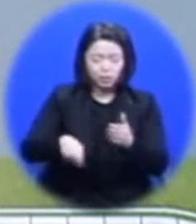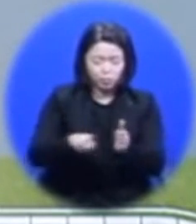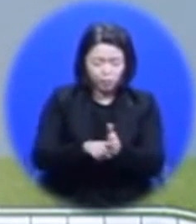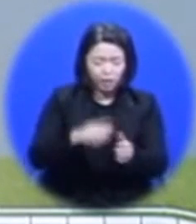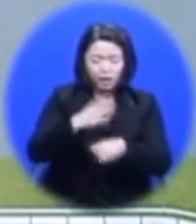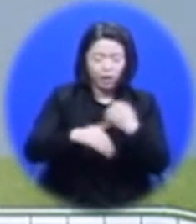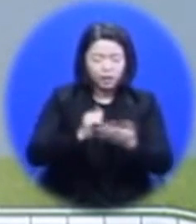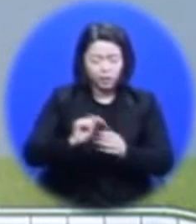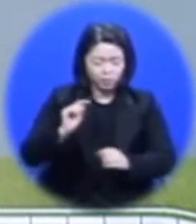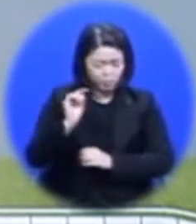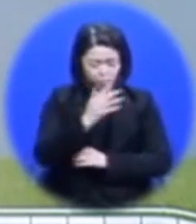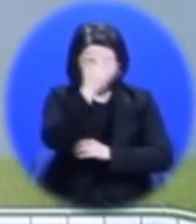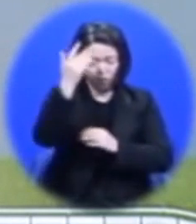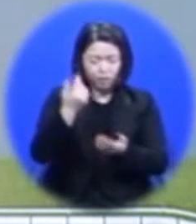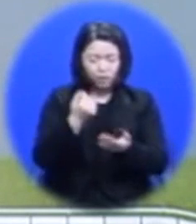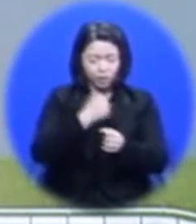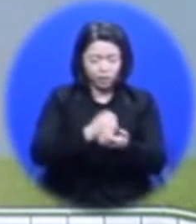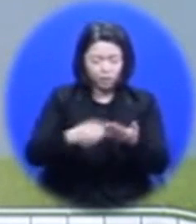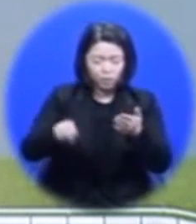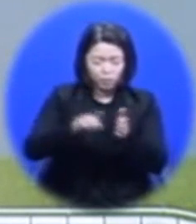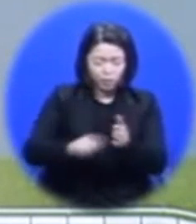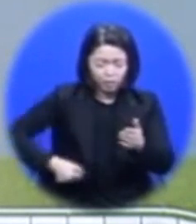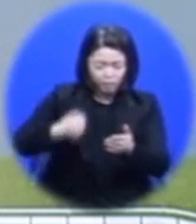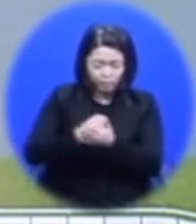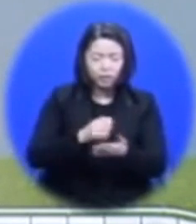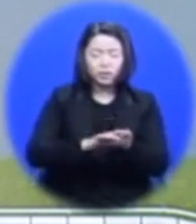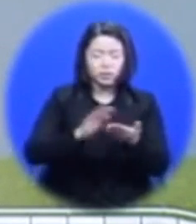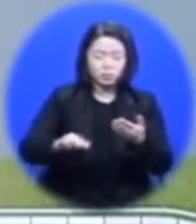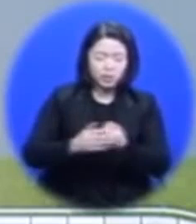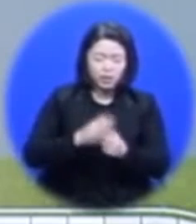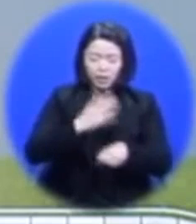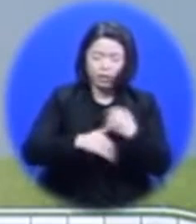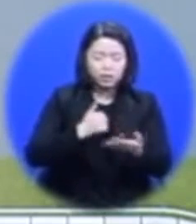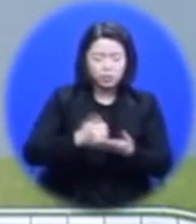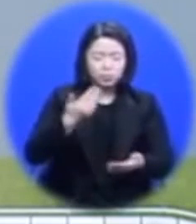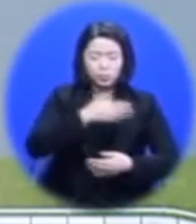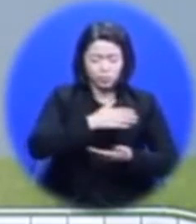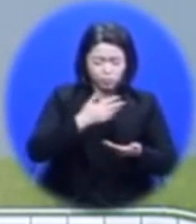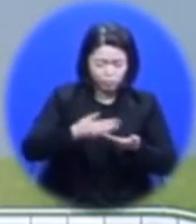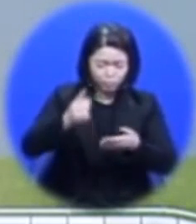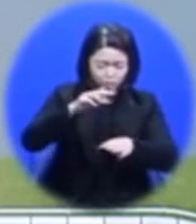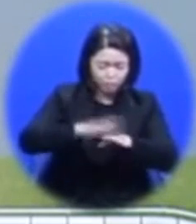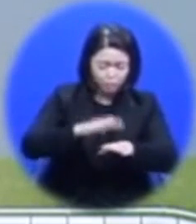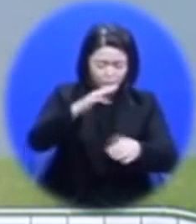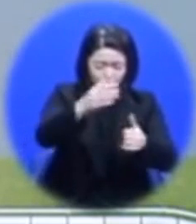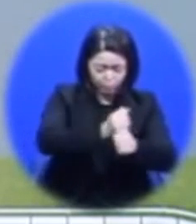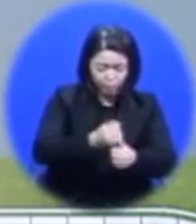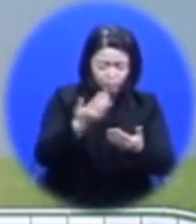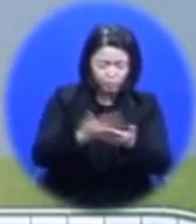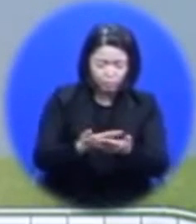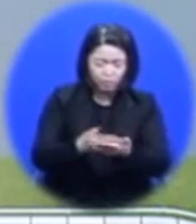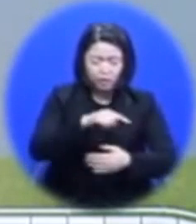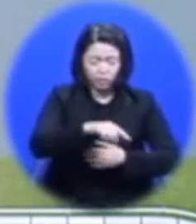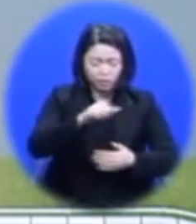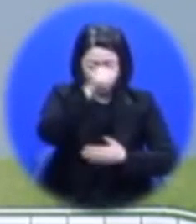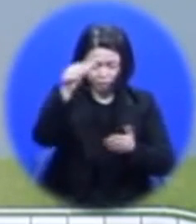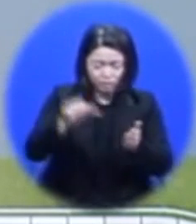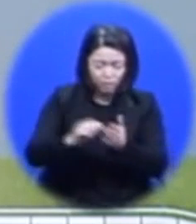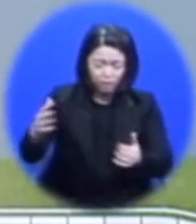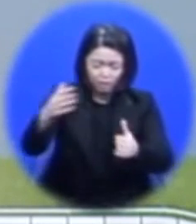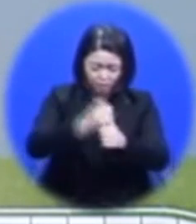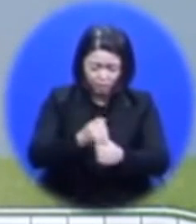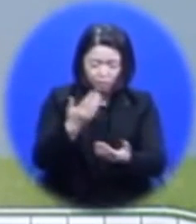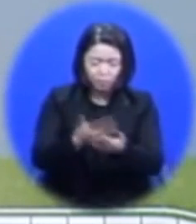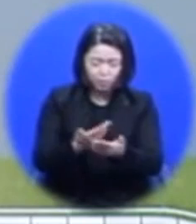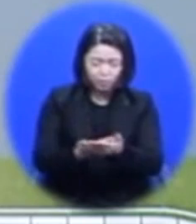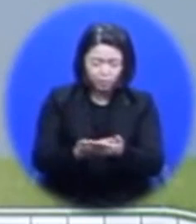하나님을 영화롭게 하며 살려고 결단했습니다. 하나님, 주의 손으로 그들을 붙들어 주소서. 저들의 인생을 사로잡아